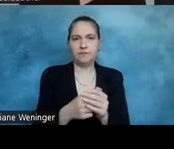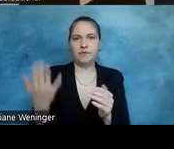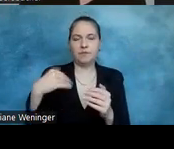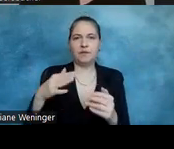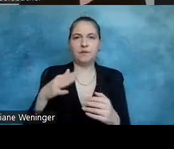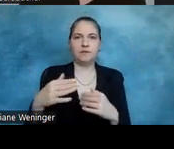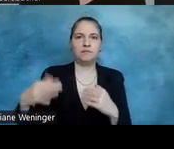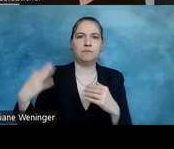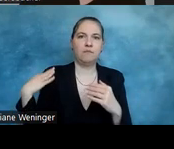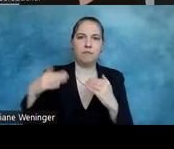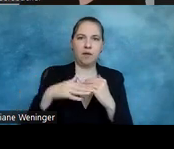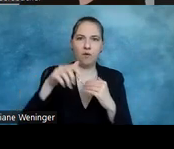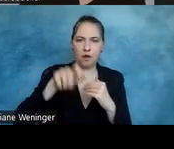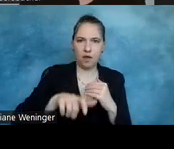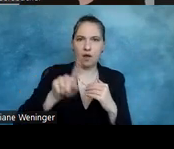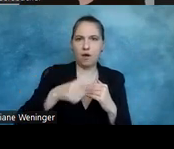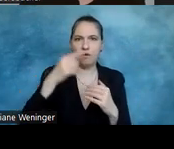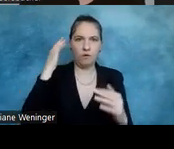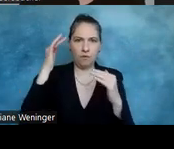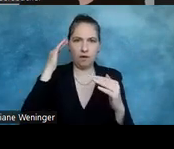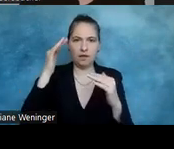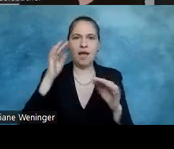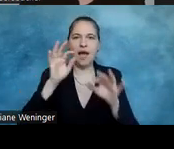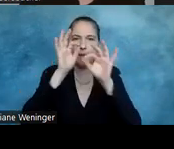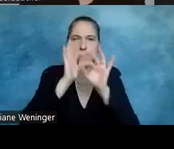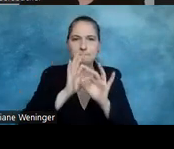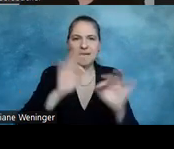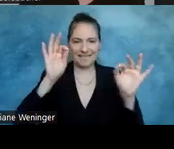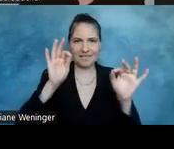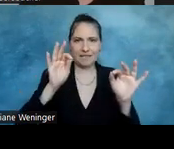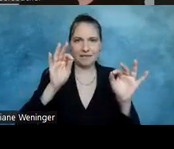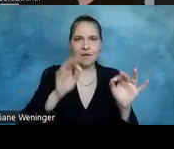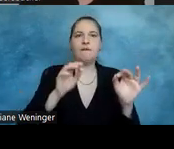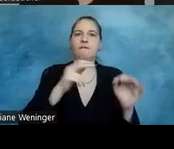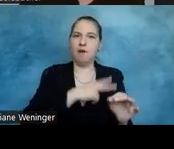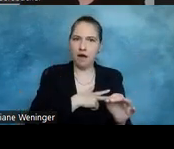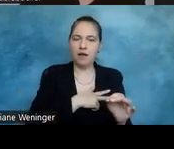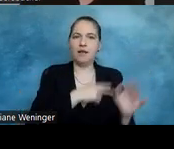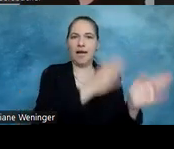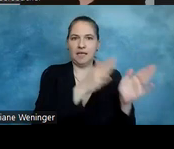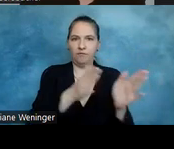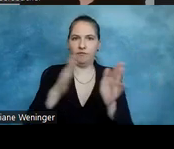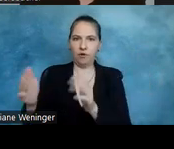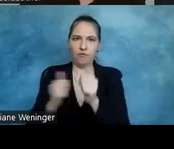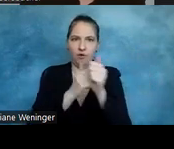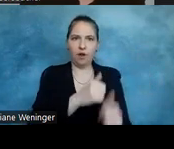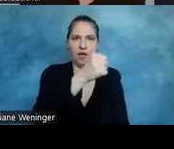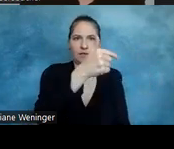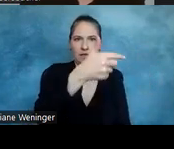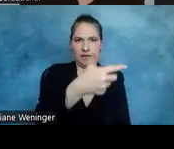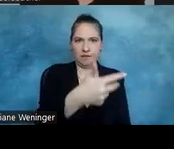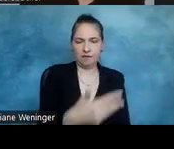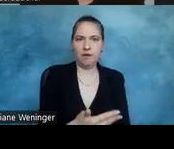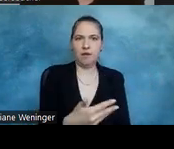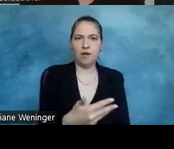bei gedacht. Also man sollte am besten hier wirklich von vorne anfangen und so durchgehen. Also bei 1, 2, 3 und so weiter. Einfach weil die Prüfschritte